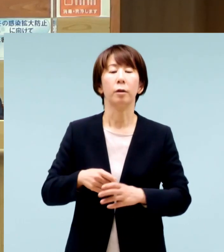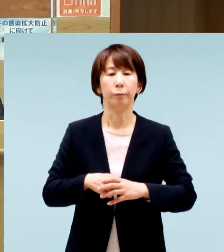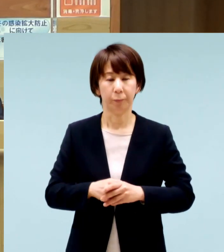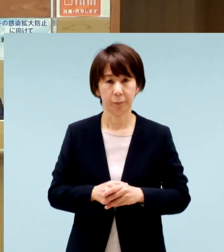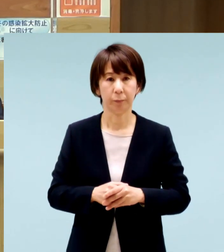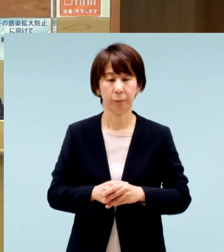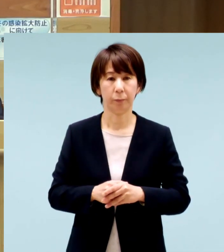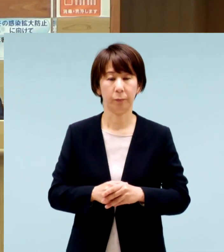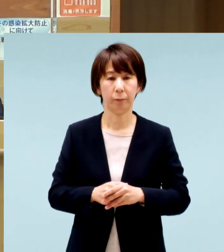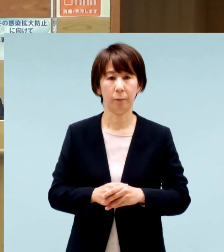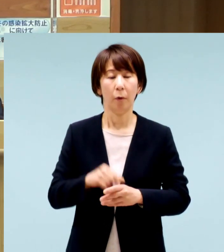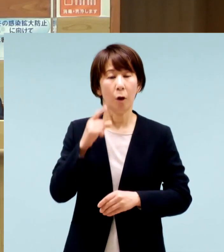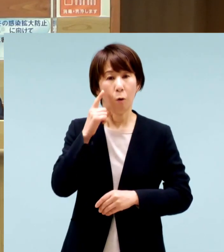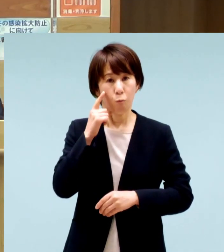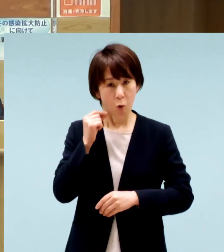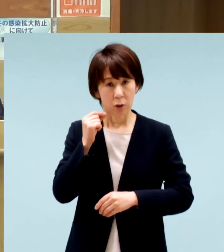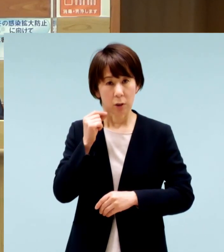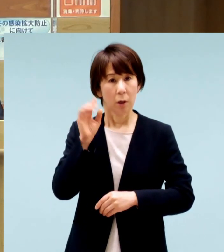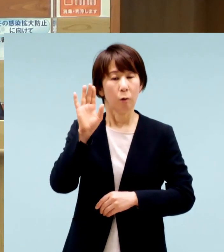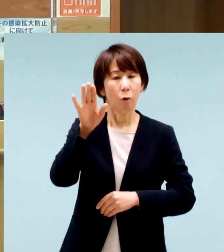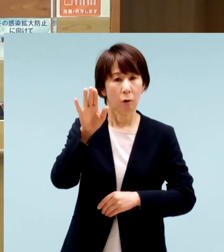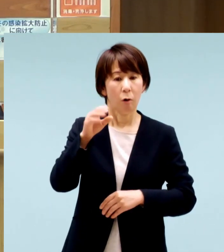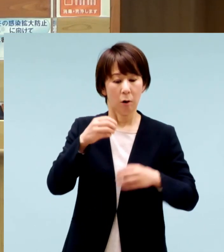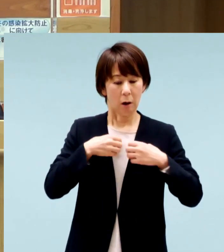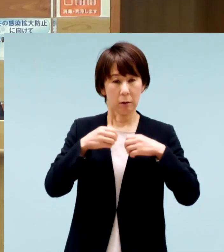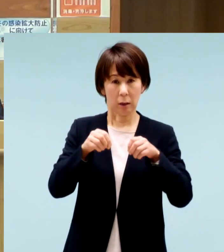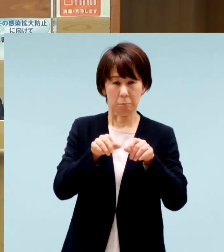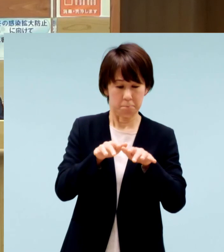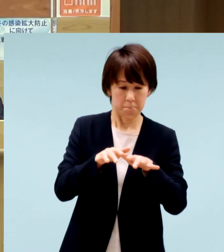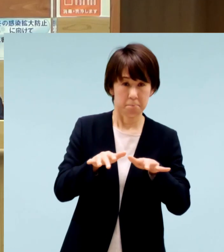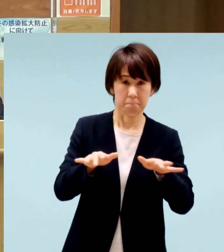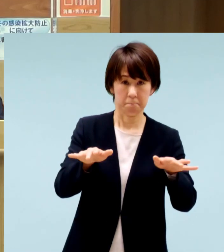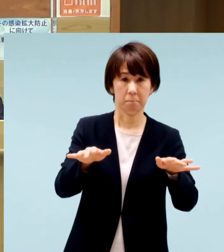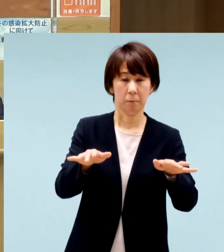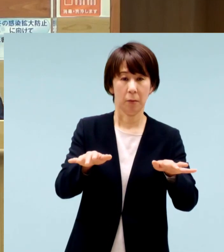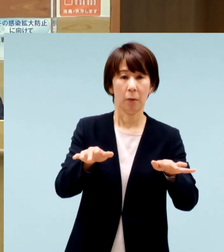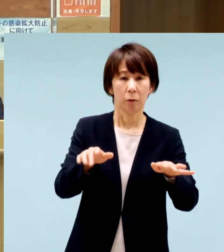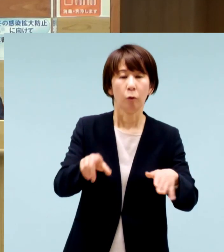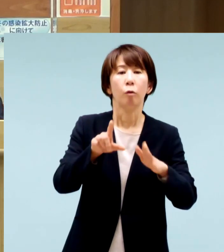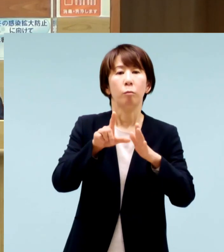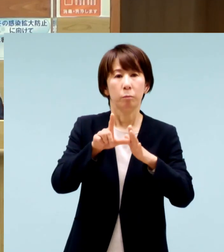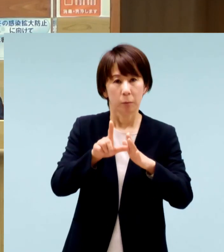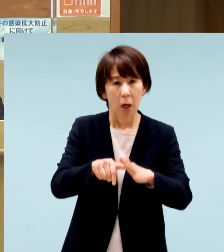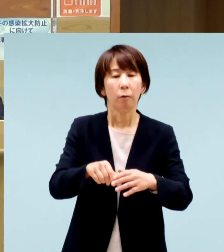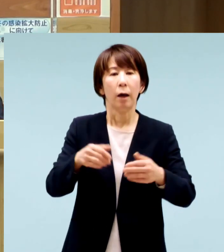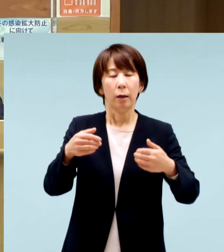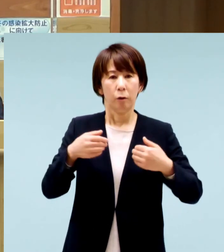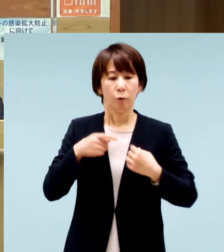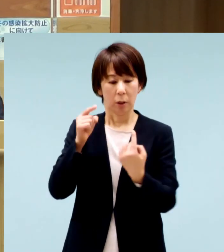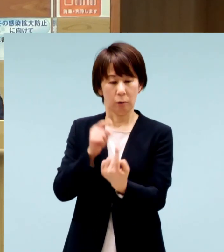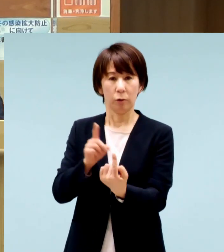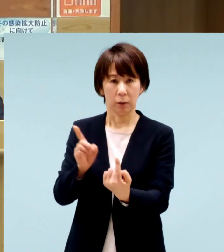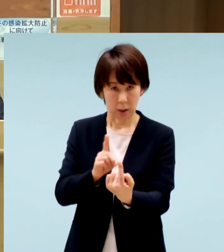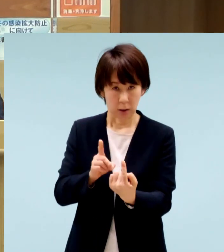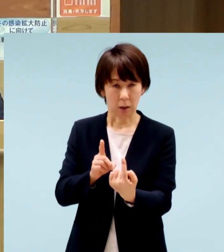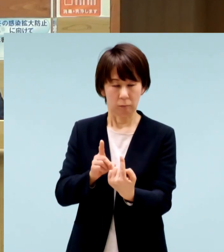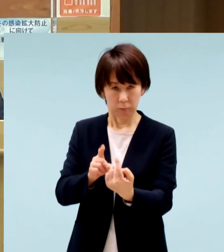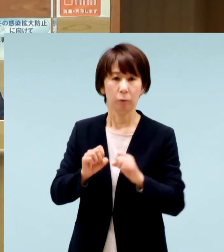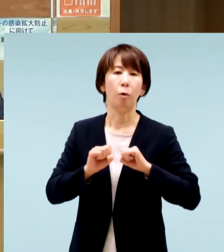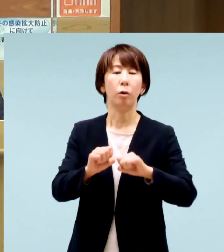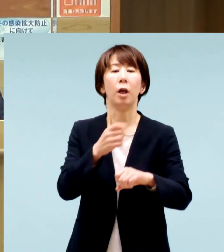大した場合にはですね、当然のことながら必要な措置、まあ、これを行っていきたいというふうに思っています。